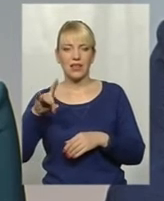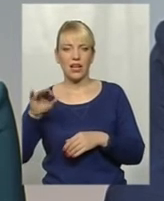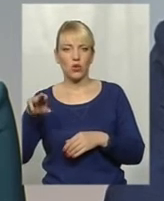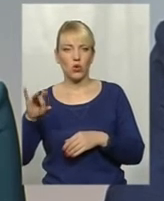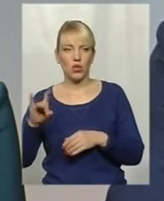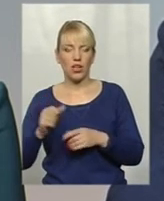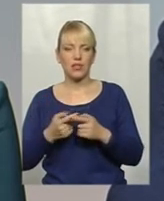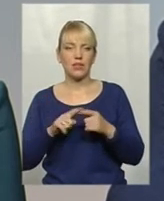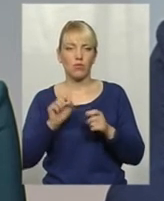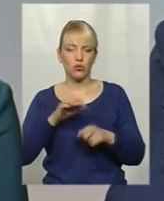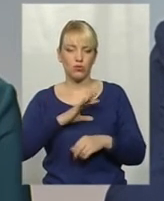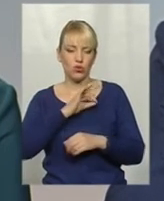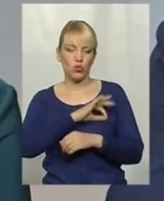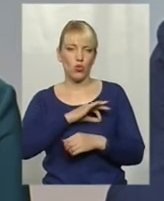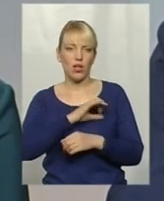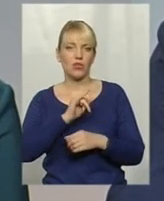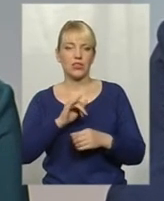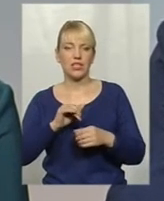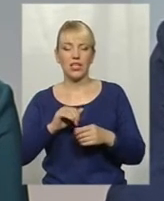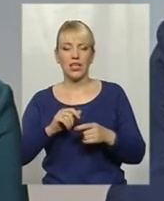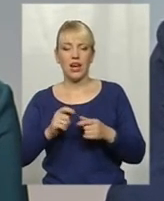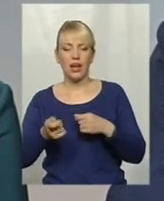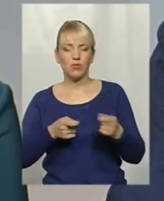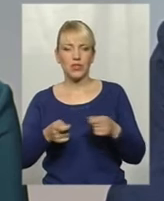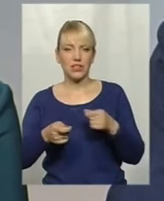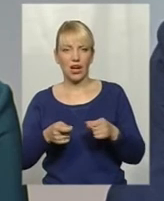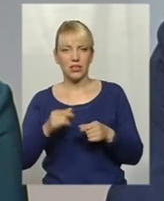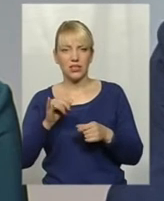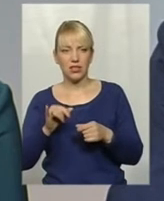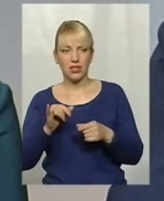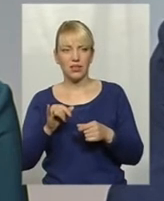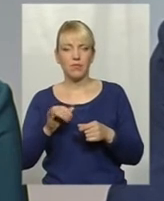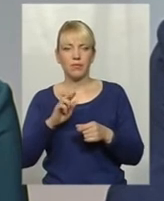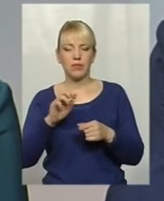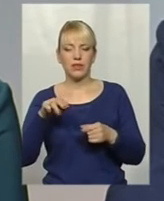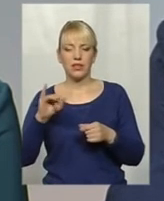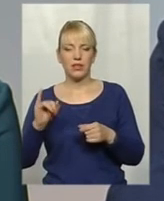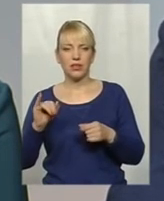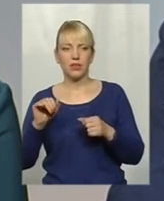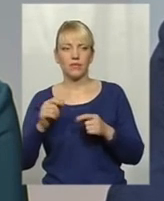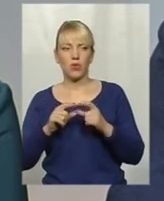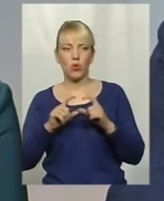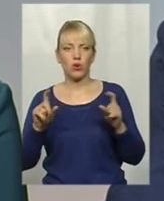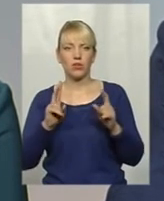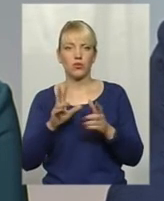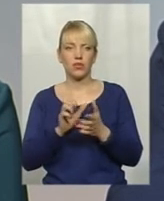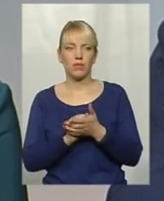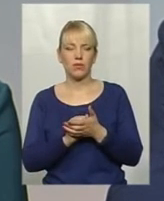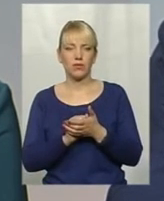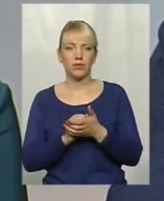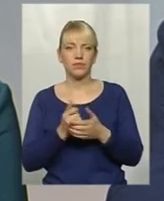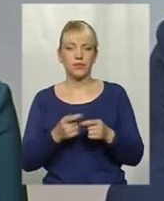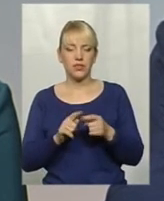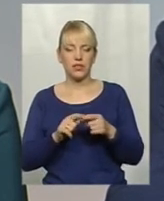бути і нотаріуси, і реєстратори адміністрації, і реєстратори БТІ, будь-яких органів, які сьогодні мають такі повноваження.